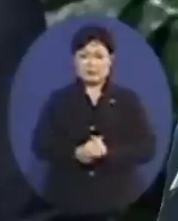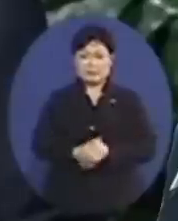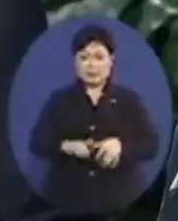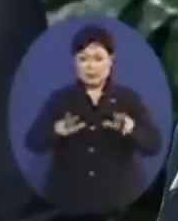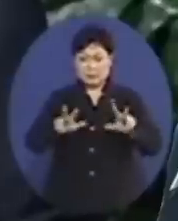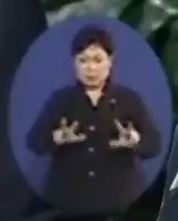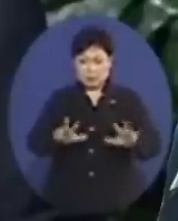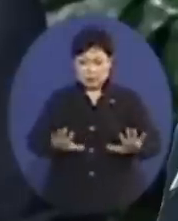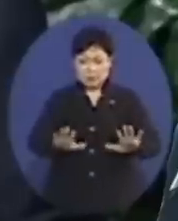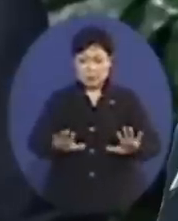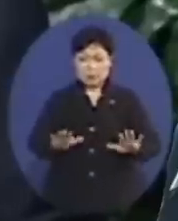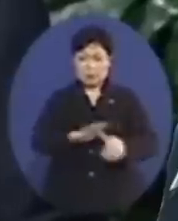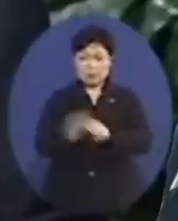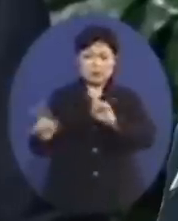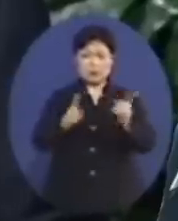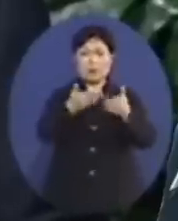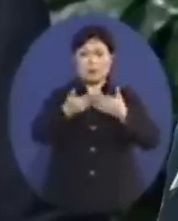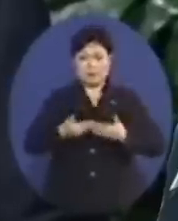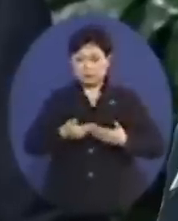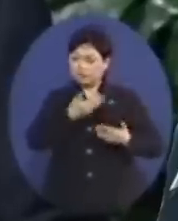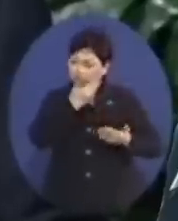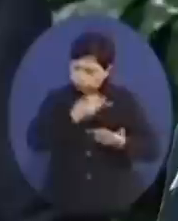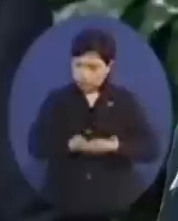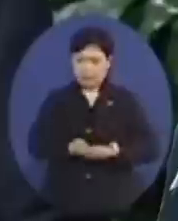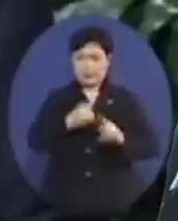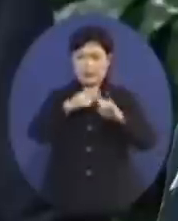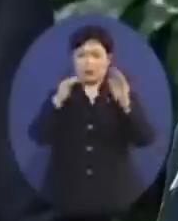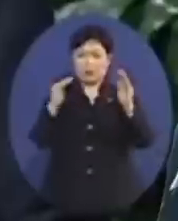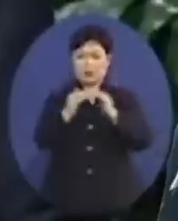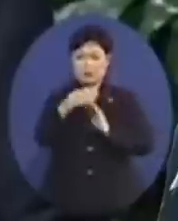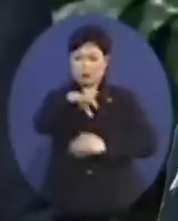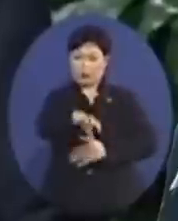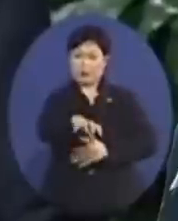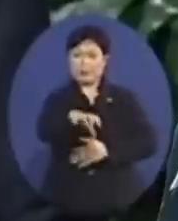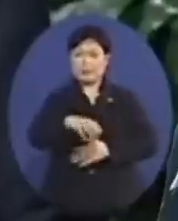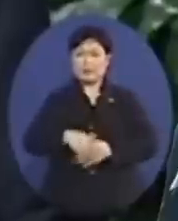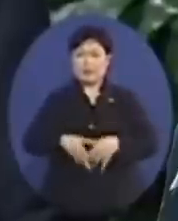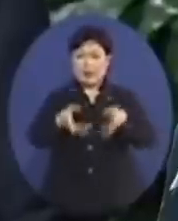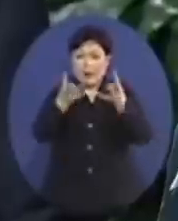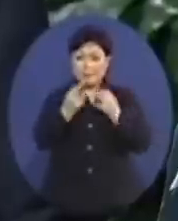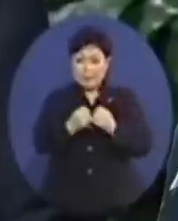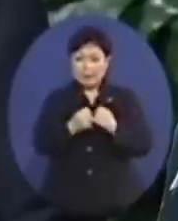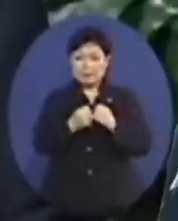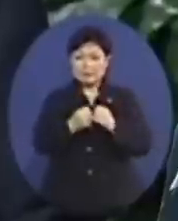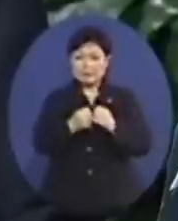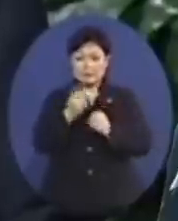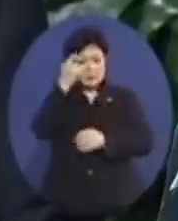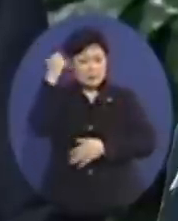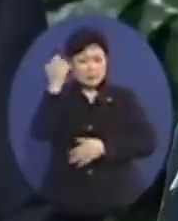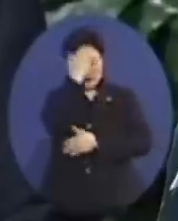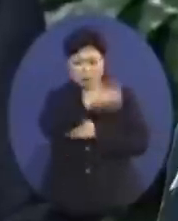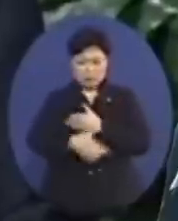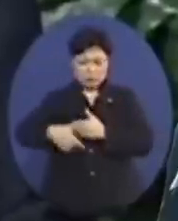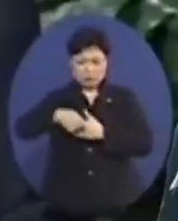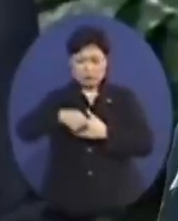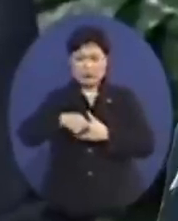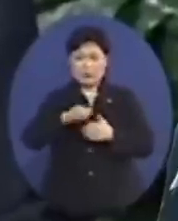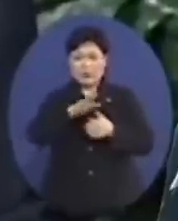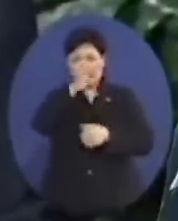오늘날 치료받아야 되는 것입니다. 교회라는 것은 수많은 영육간에 병든 사람을